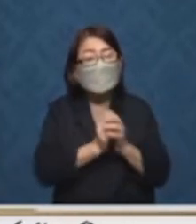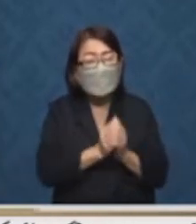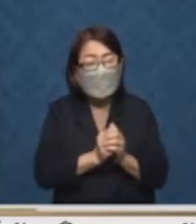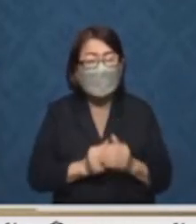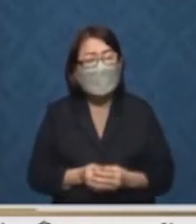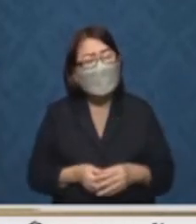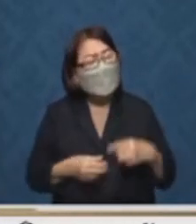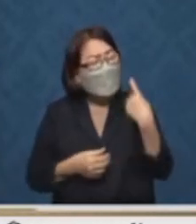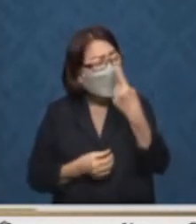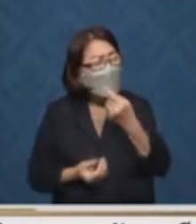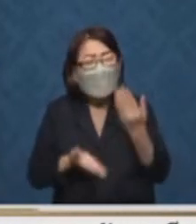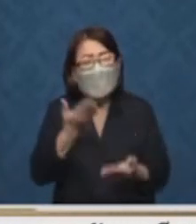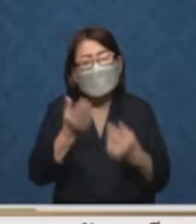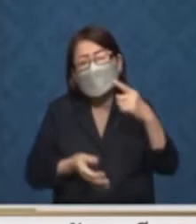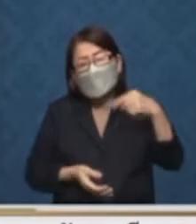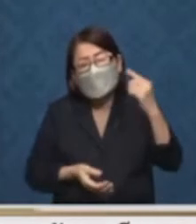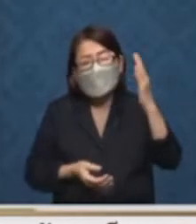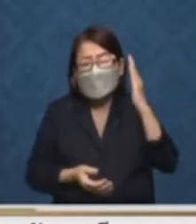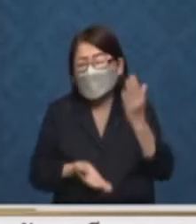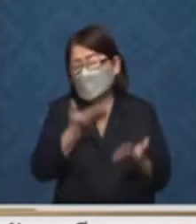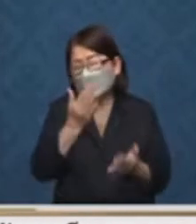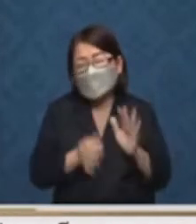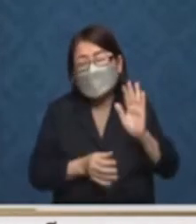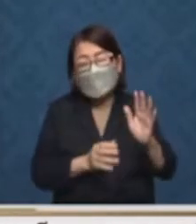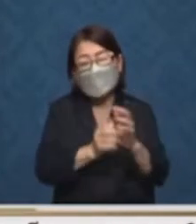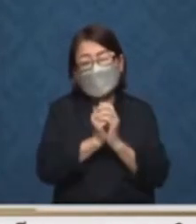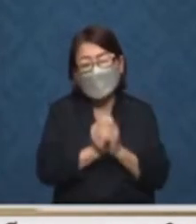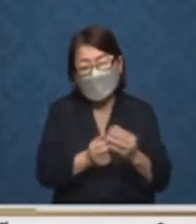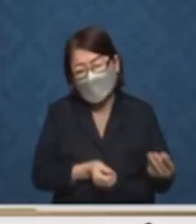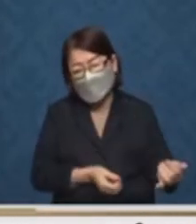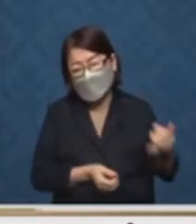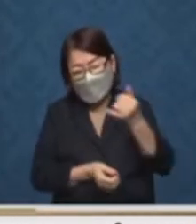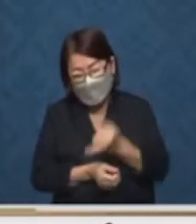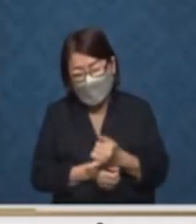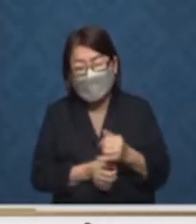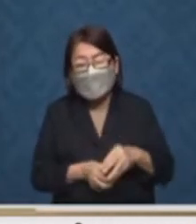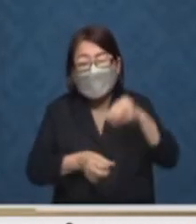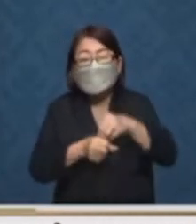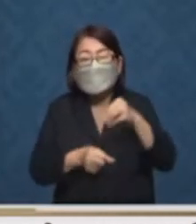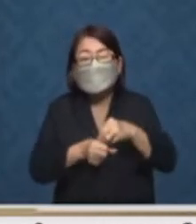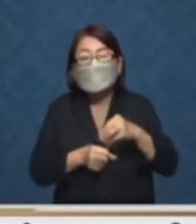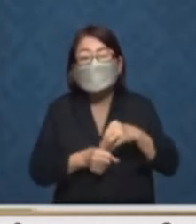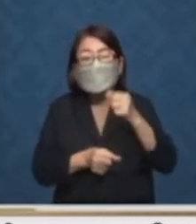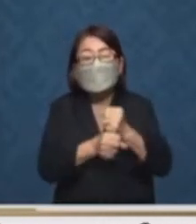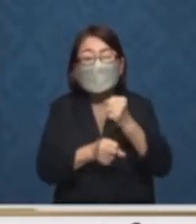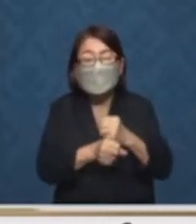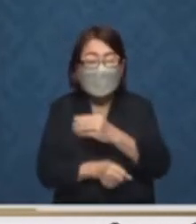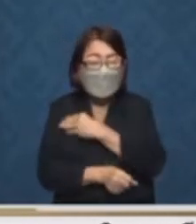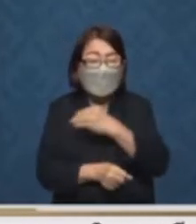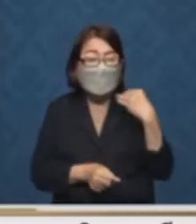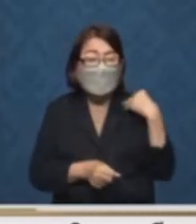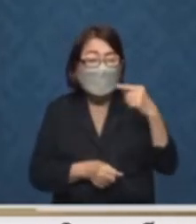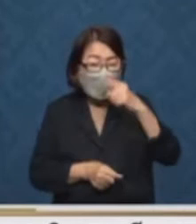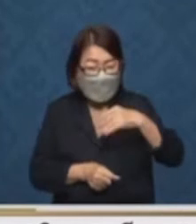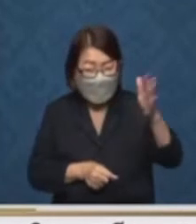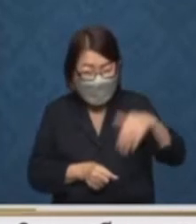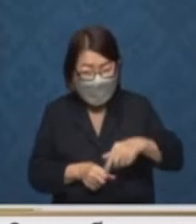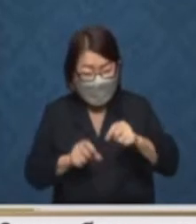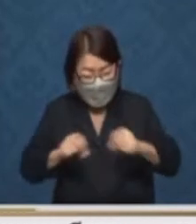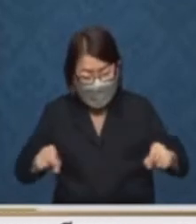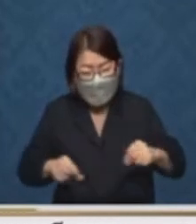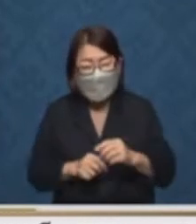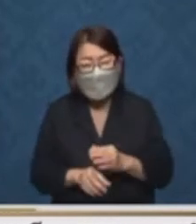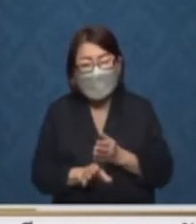ออาหมวยที่ไหนอาเฮียตีอาเฮียหมวยที่ไหนก็ได้ที่สถานทูตจีนเนี่ยมาลงนามครับก่อน30กันยาเพ